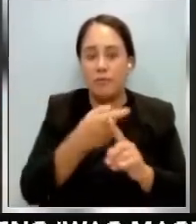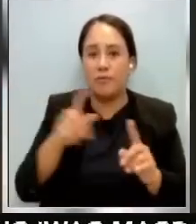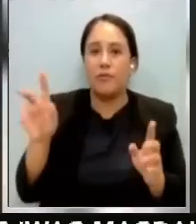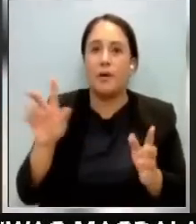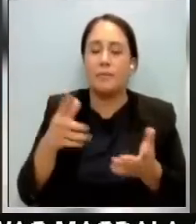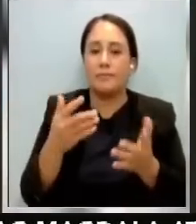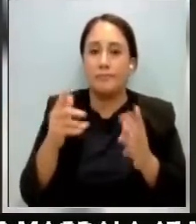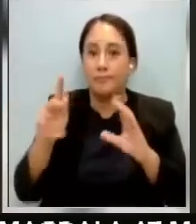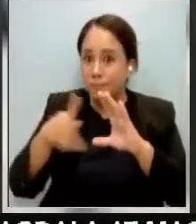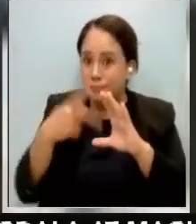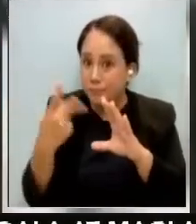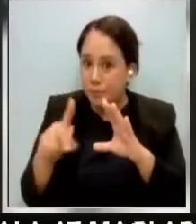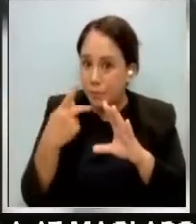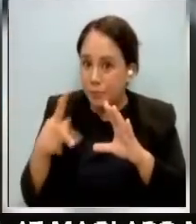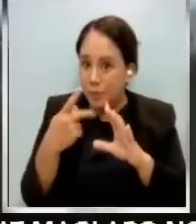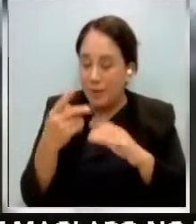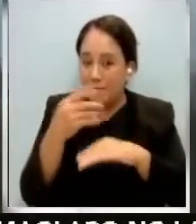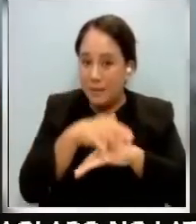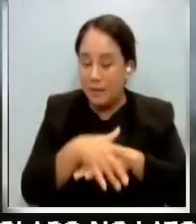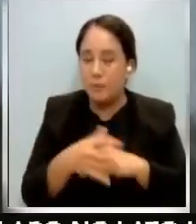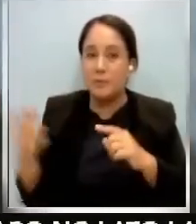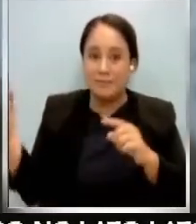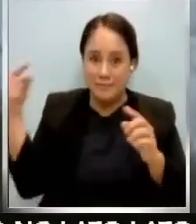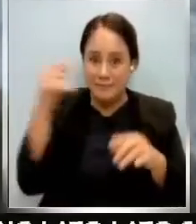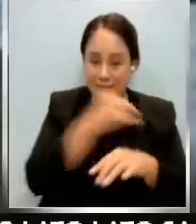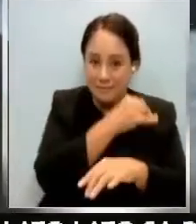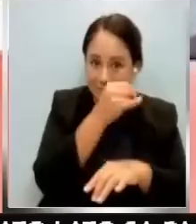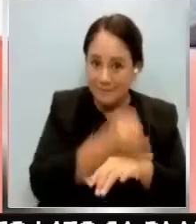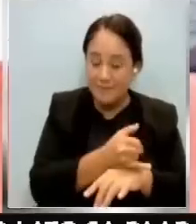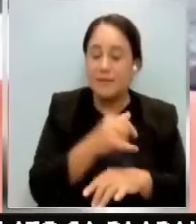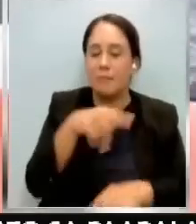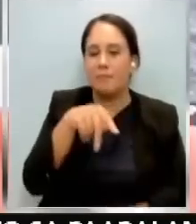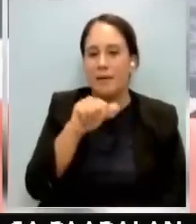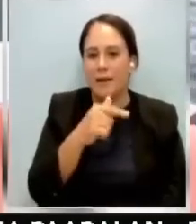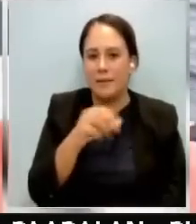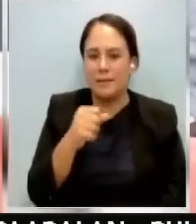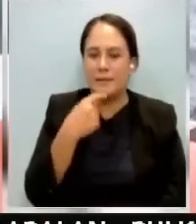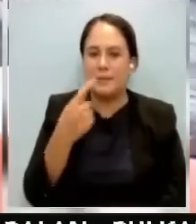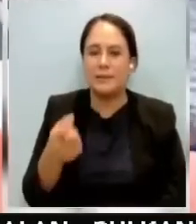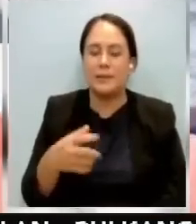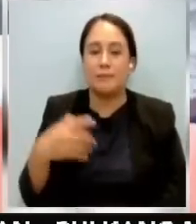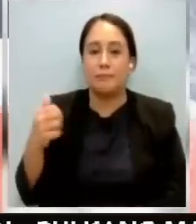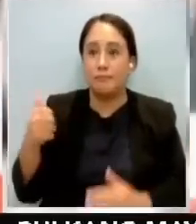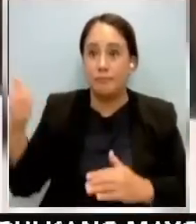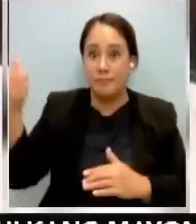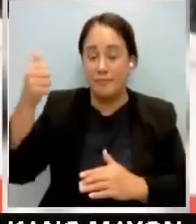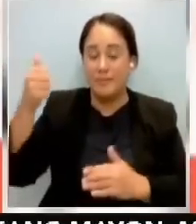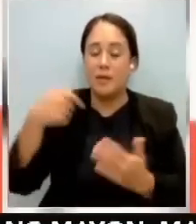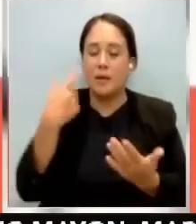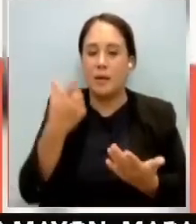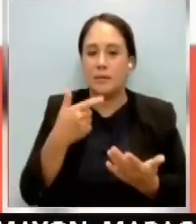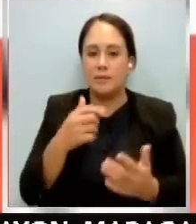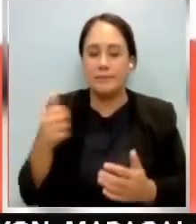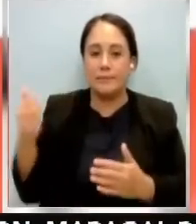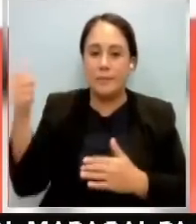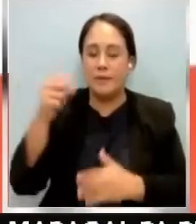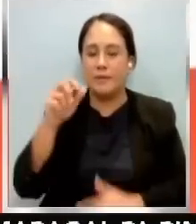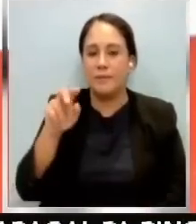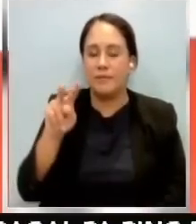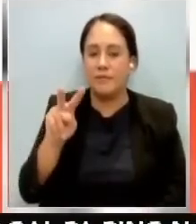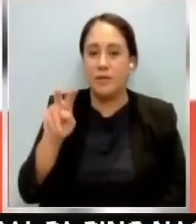Palawan papunta nga dito sa Pag-asa Island. Ayon kay Lieutenant Commander Mark Adrias, ang kapitan ng BRP Francisco